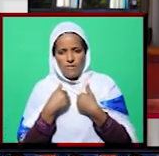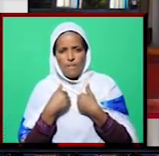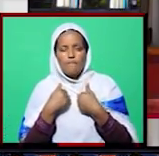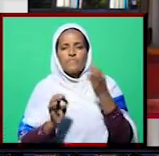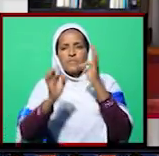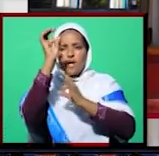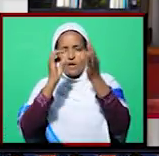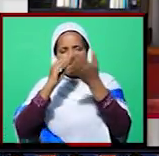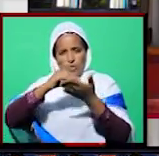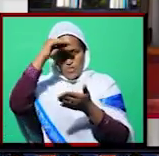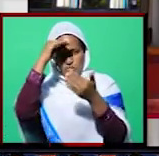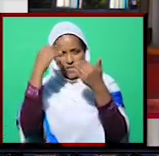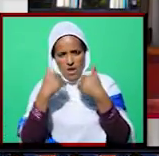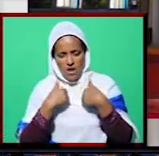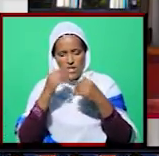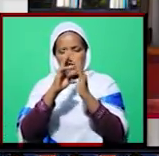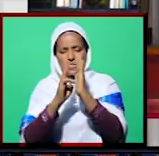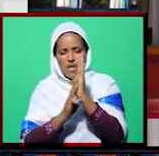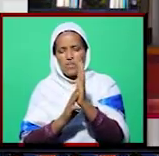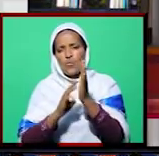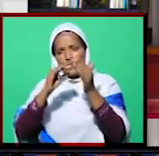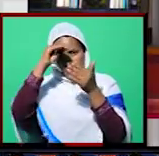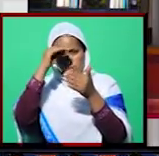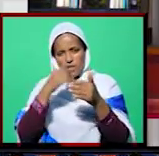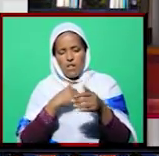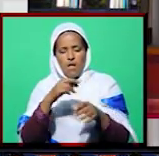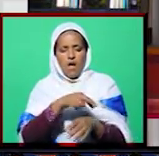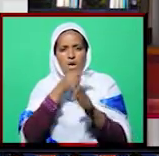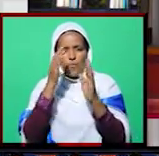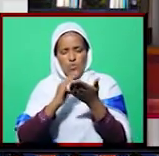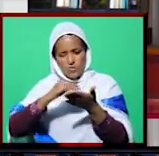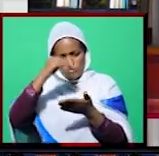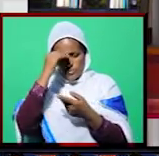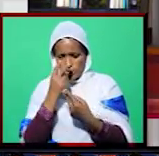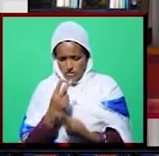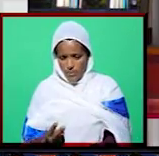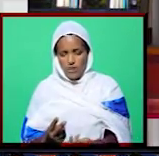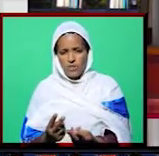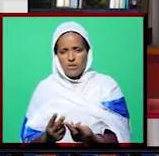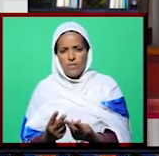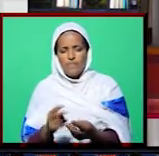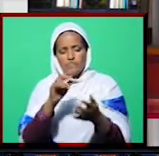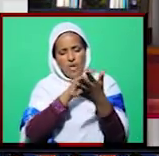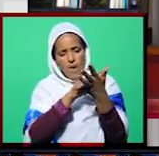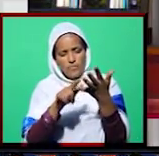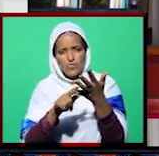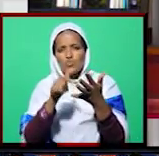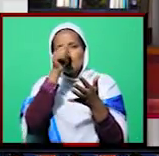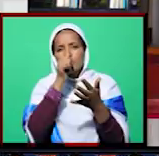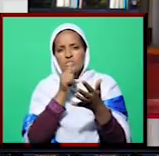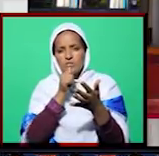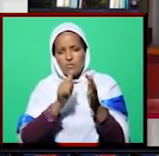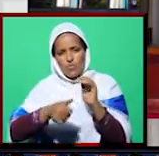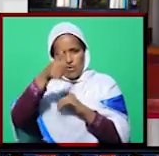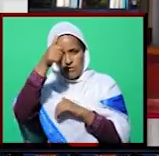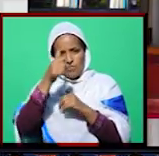አለ፣ ታሪካዊ ትምህርት አለ፣ ስርዓታዊ ትምህርት አለ። ሃይማኖታዊ ትምህርት ስንመለከት